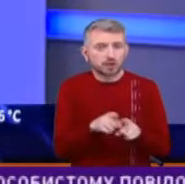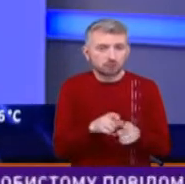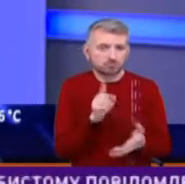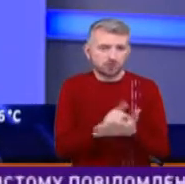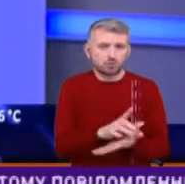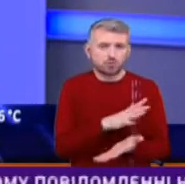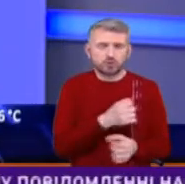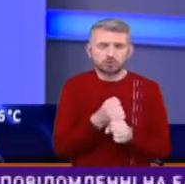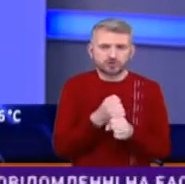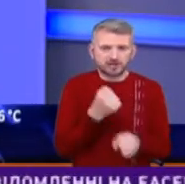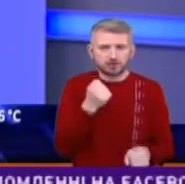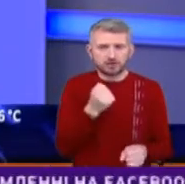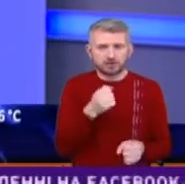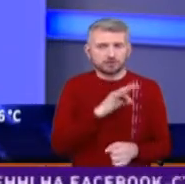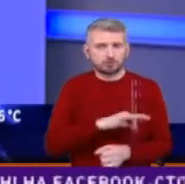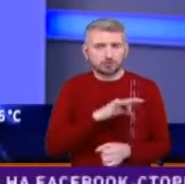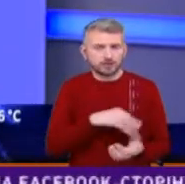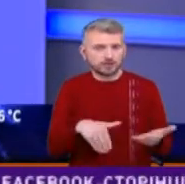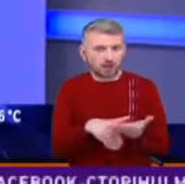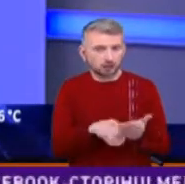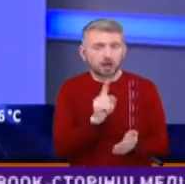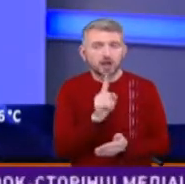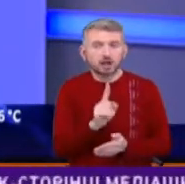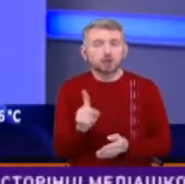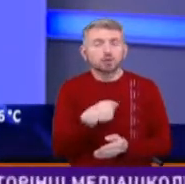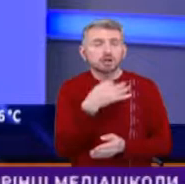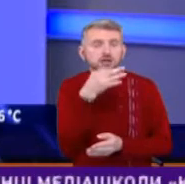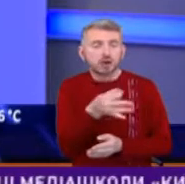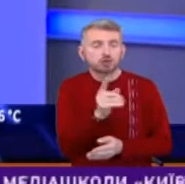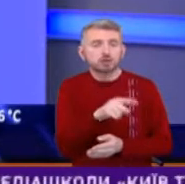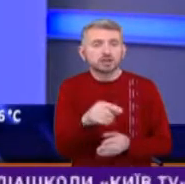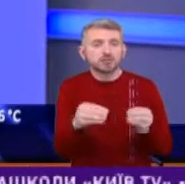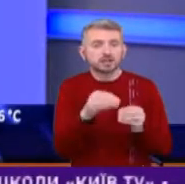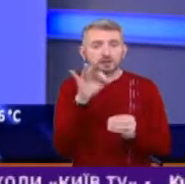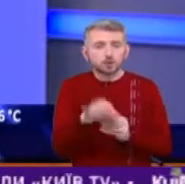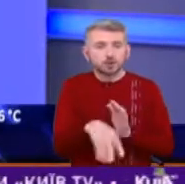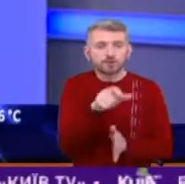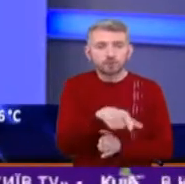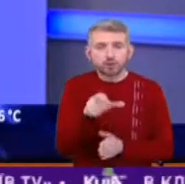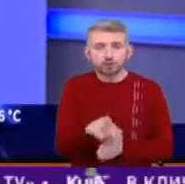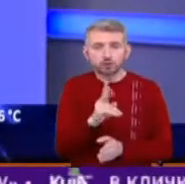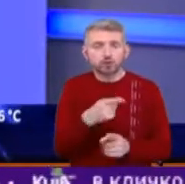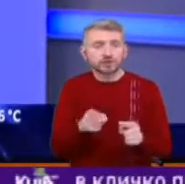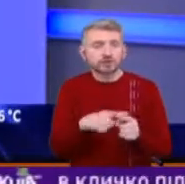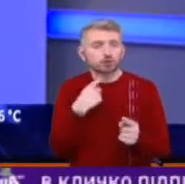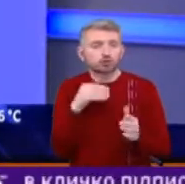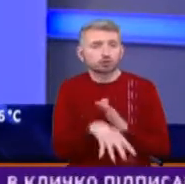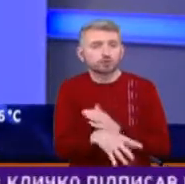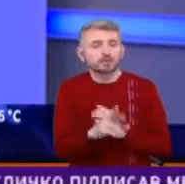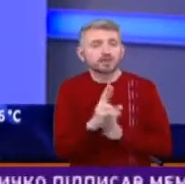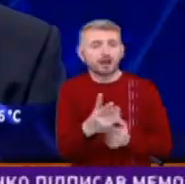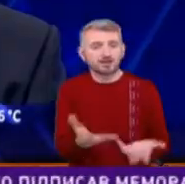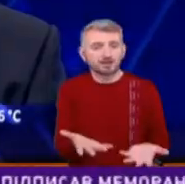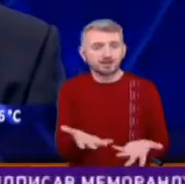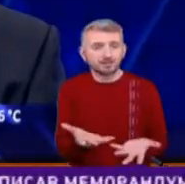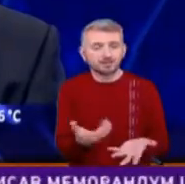бути жорсткіші застосовані засоби. Але що ми скажемо тим 10% виборців, які за це голосують? От як?